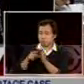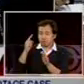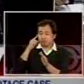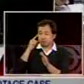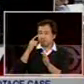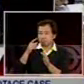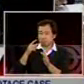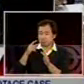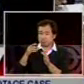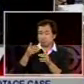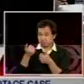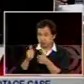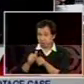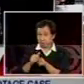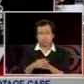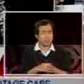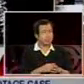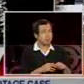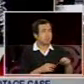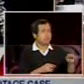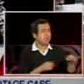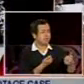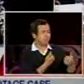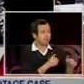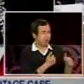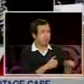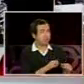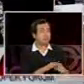pa po yan. With the permission of the gentleman. Sa tingin Madam ko